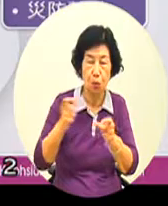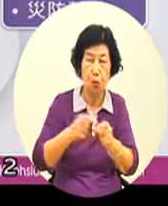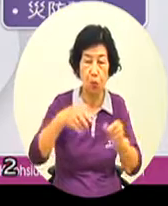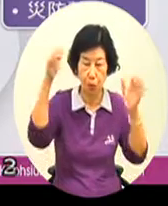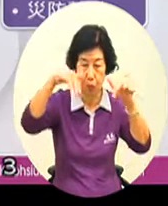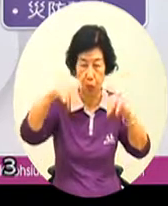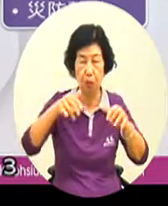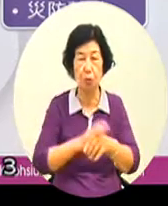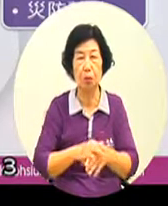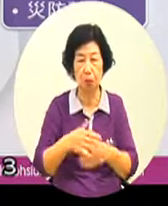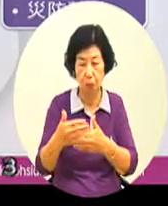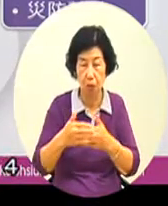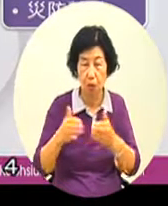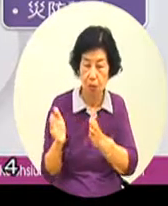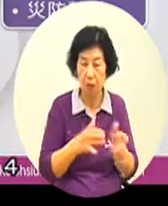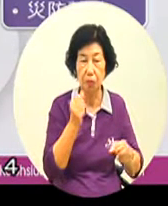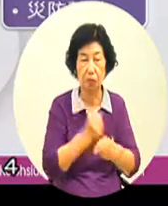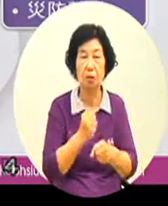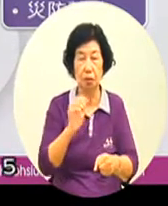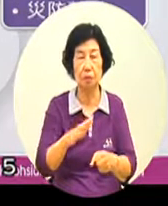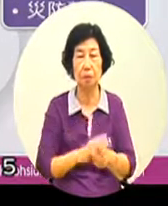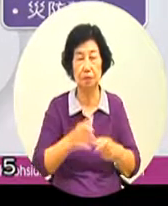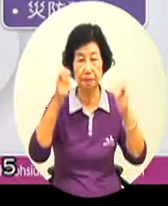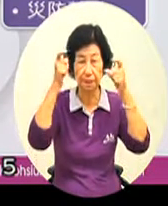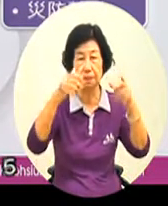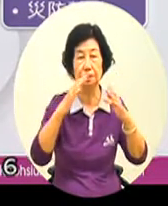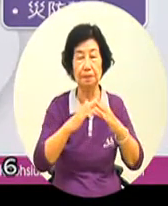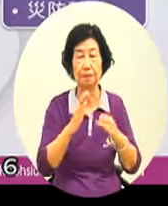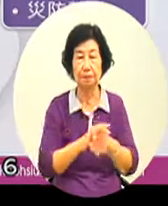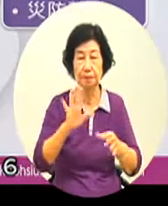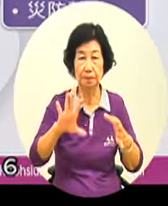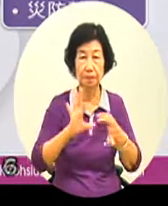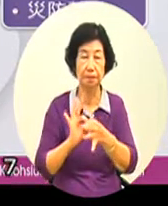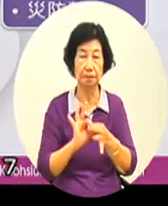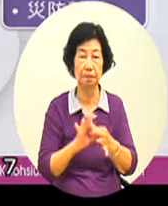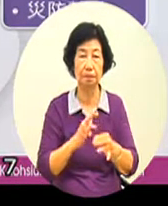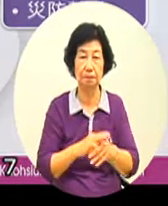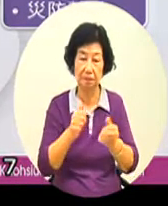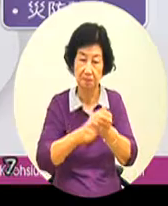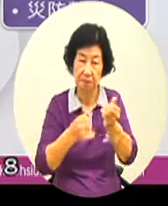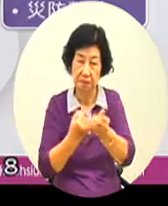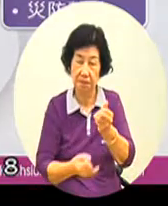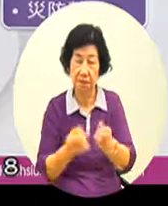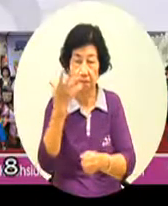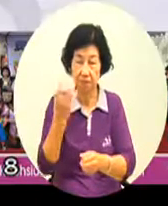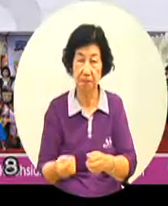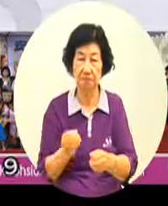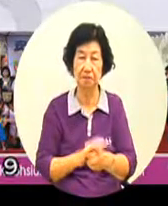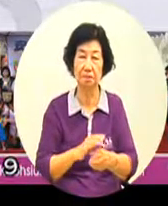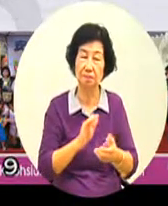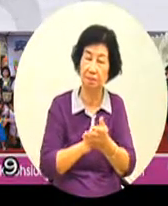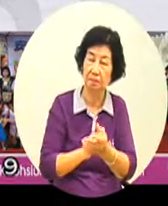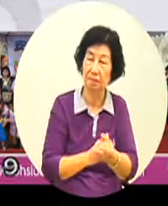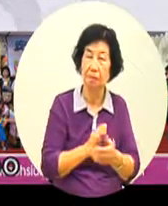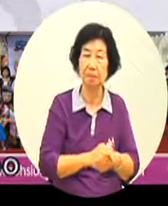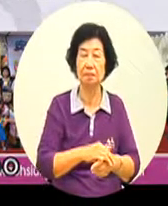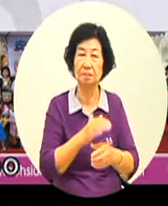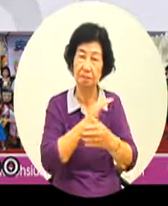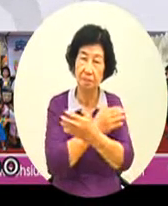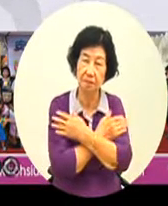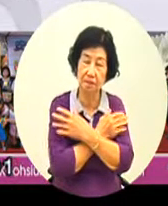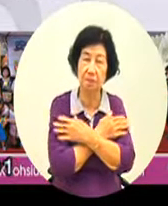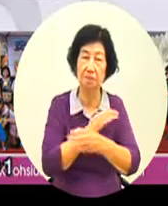作。那我们目前在全高雄市相关针对少子化所需要的一些友善育儿的措施，我们有各种